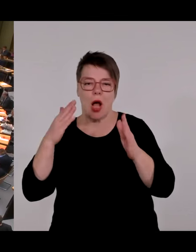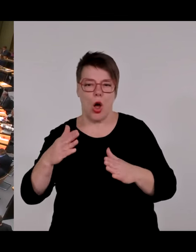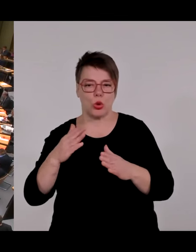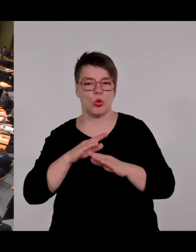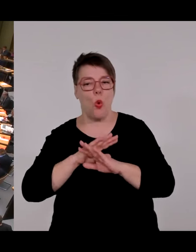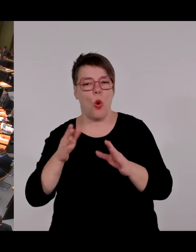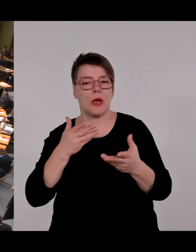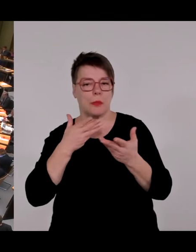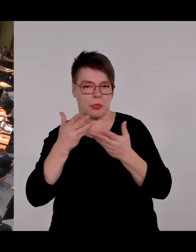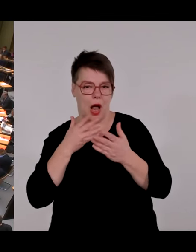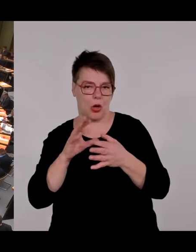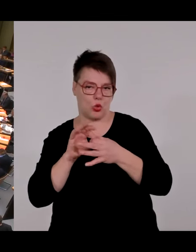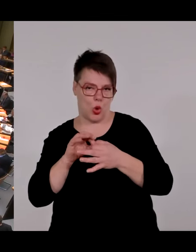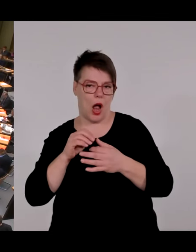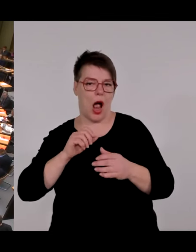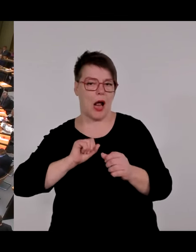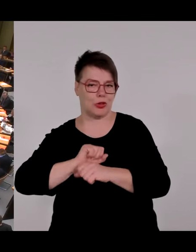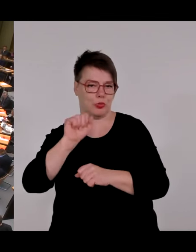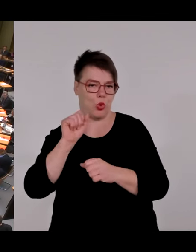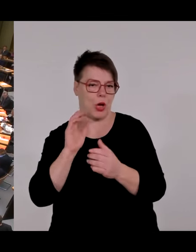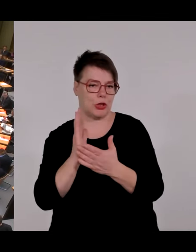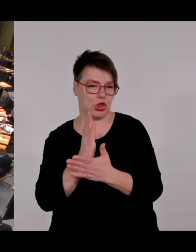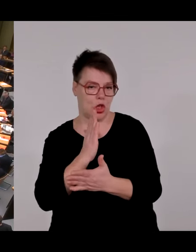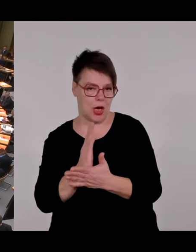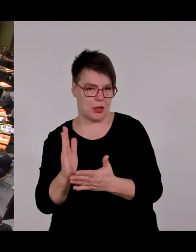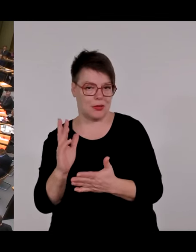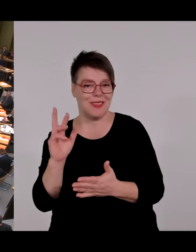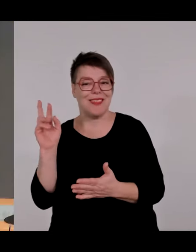Enthaltung eines fraktionslosen Abgeordneten